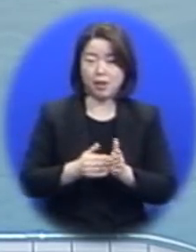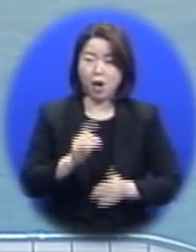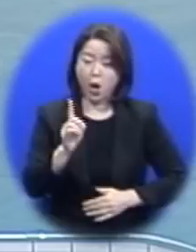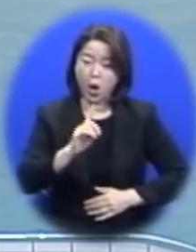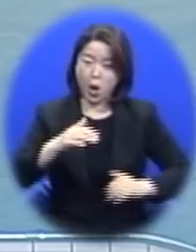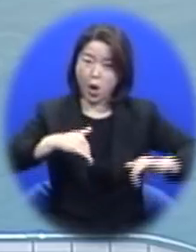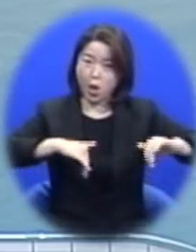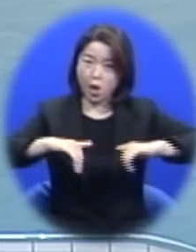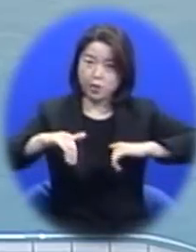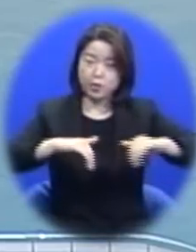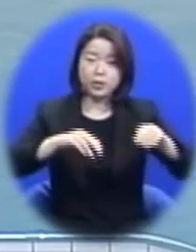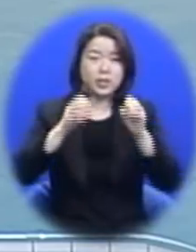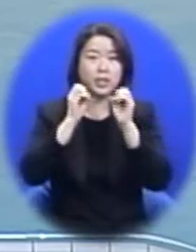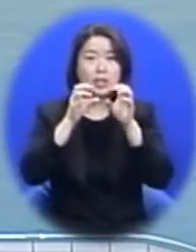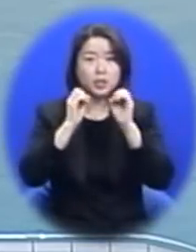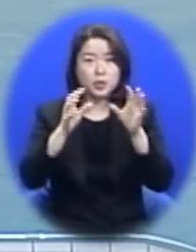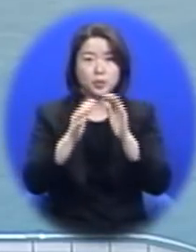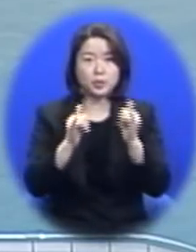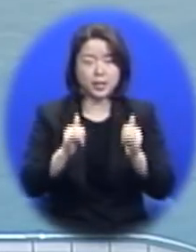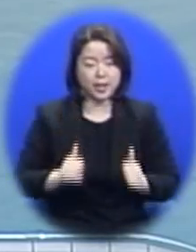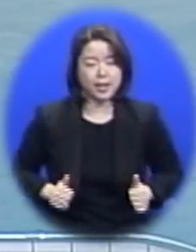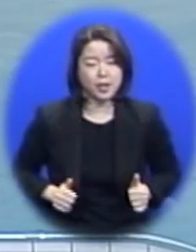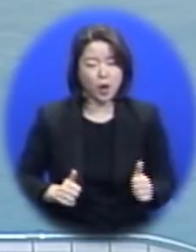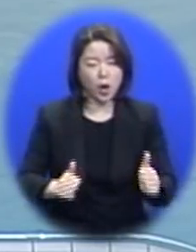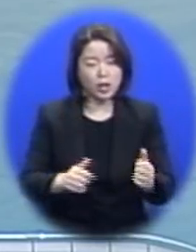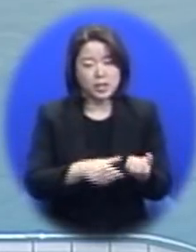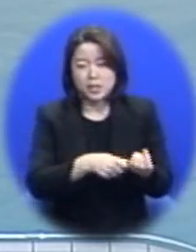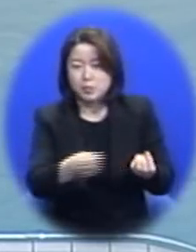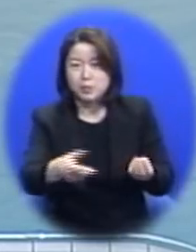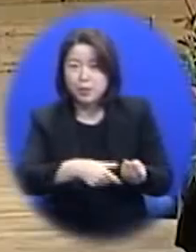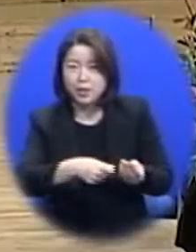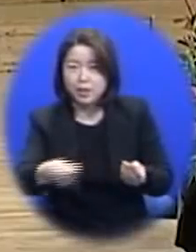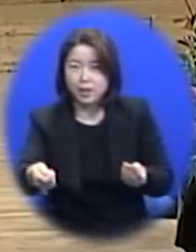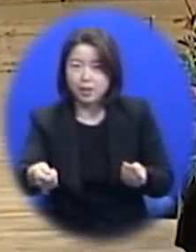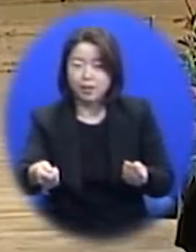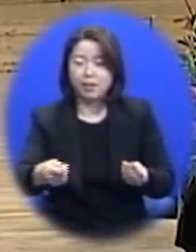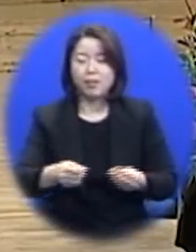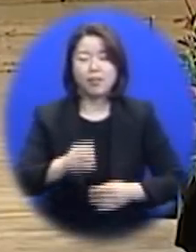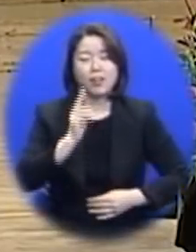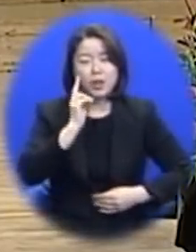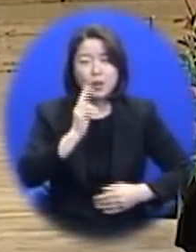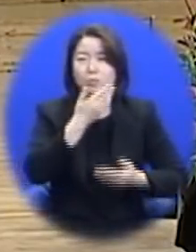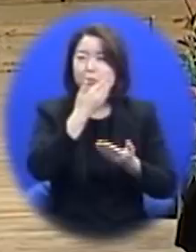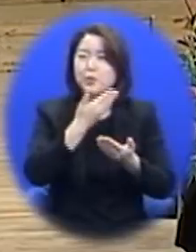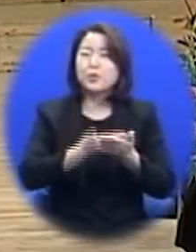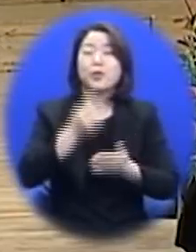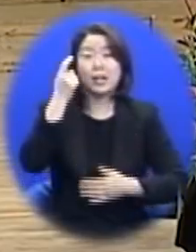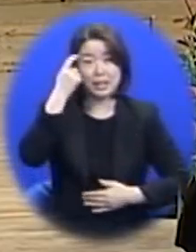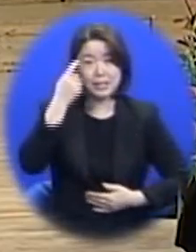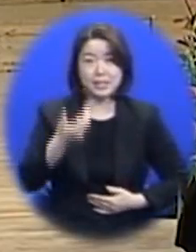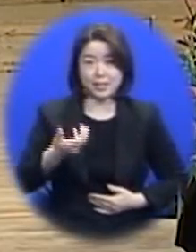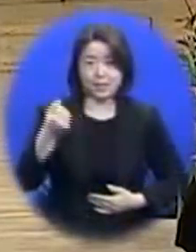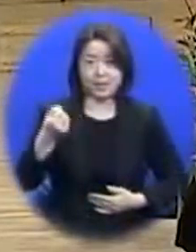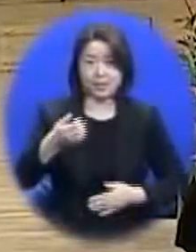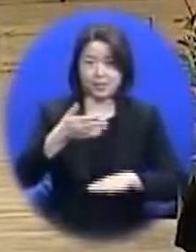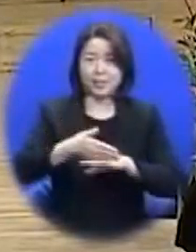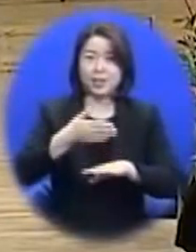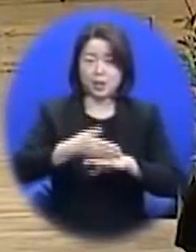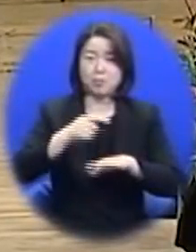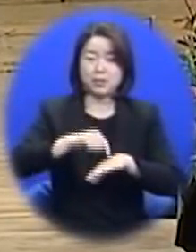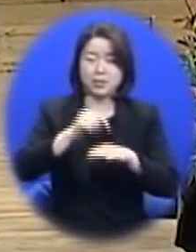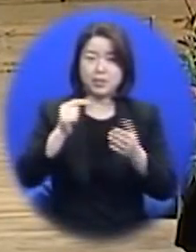거리에 전도자가 열심히 전도지를 나눠주고 있는데 너무 귀하게 여겨지고 또 감사한